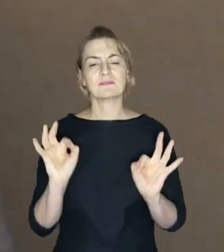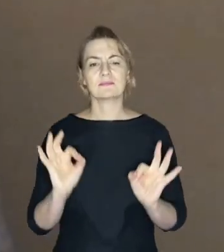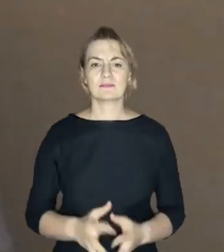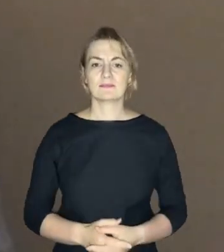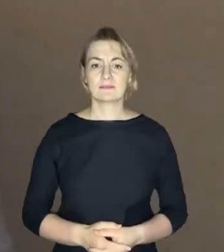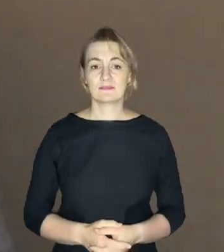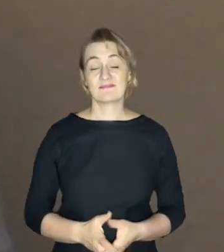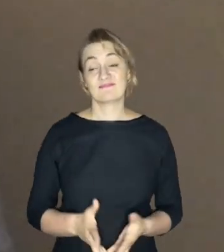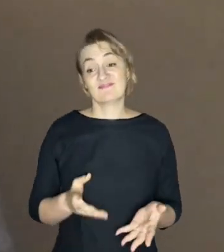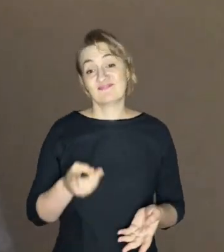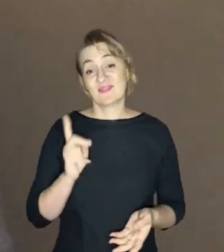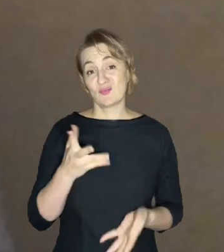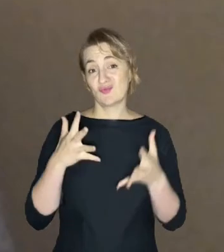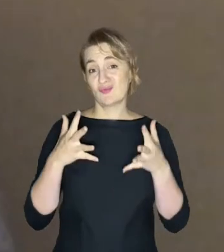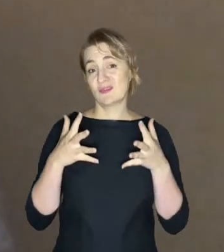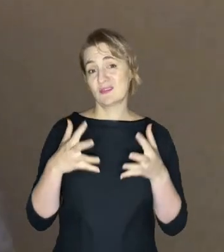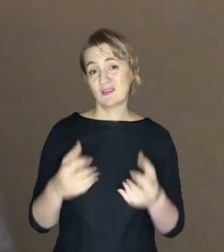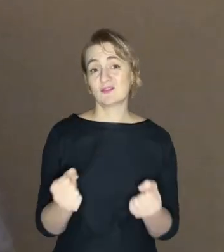Zatrzymać się.